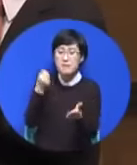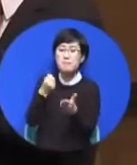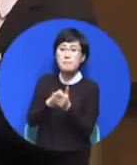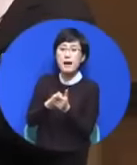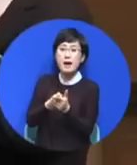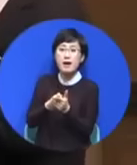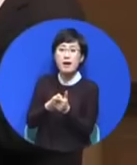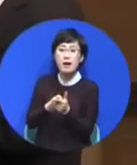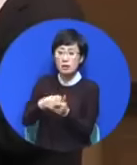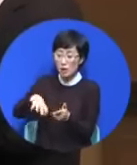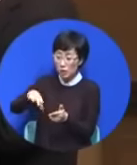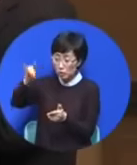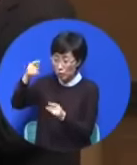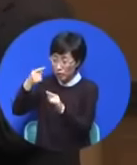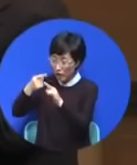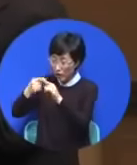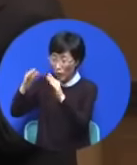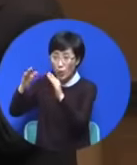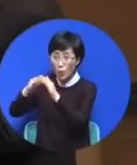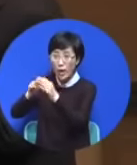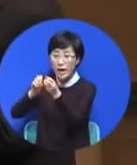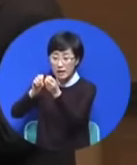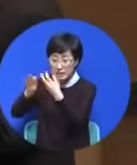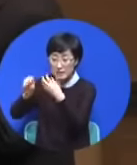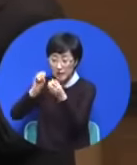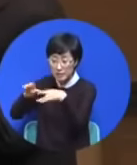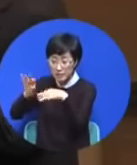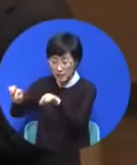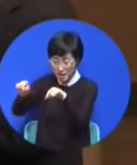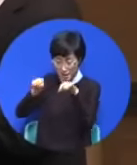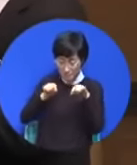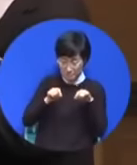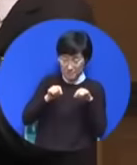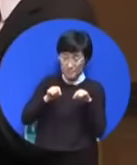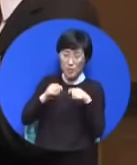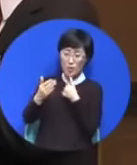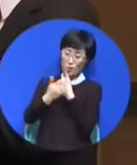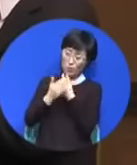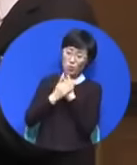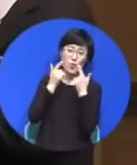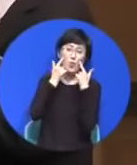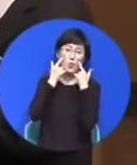있 응답을 여러분에게 회복시켜 주실 겁니다